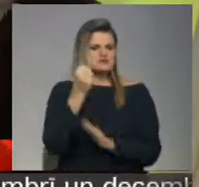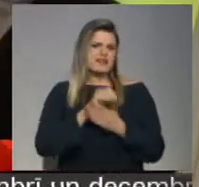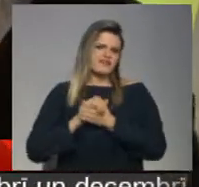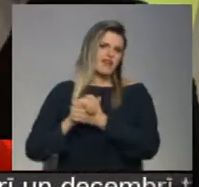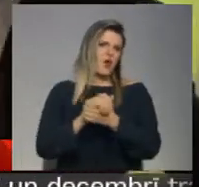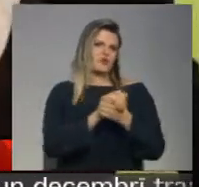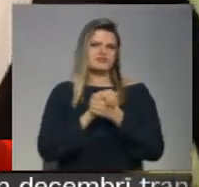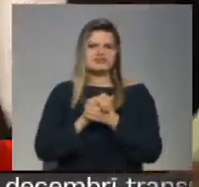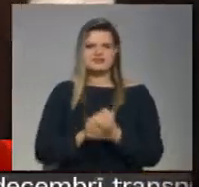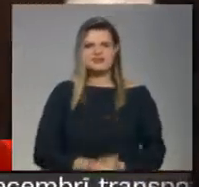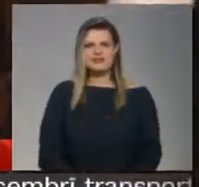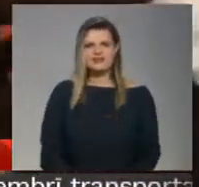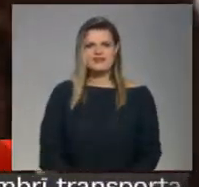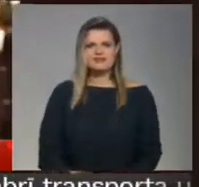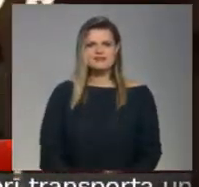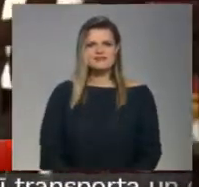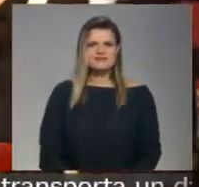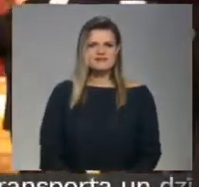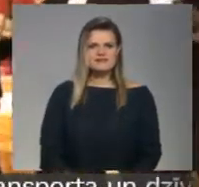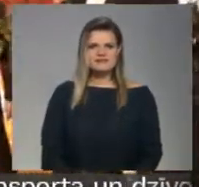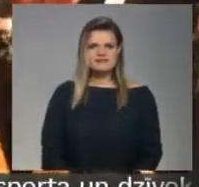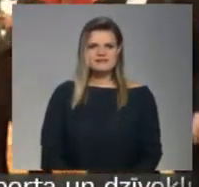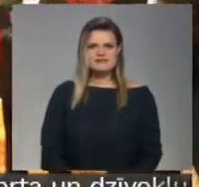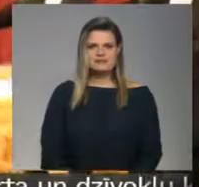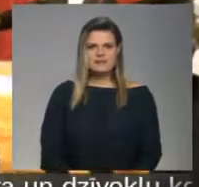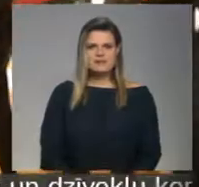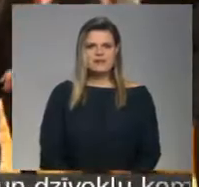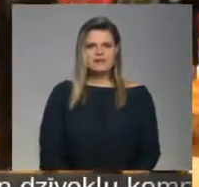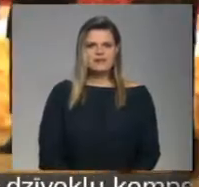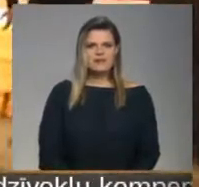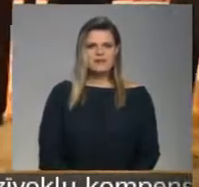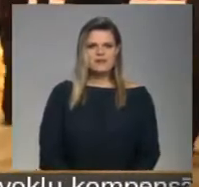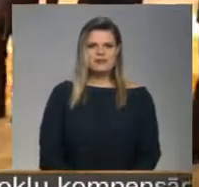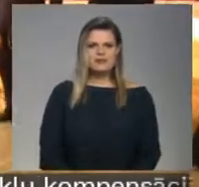draudzība. Sandra Leitāne, Andris Pāns, Zemgales reģionālā televīzija.